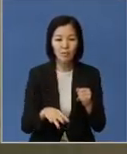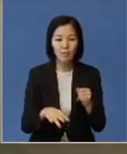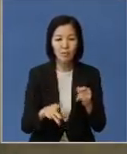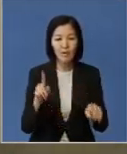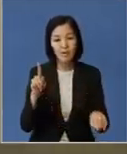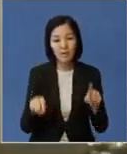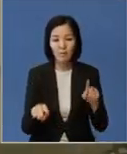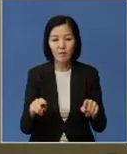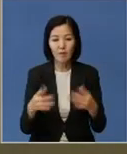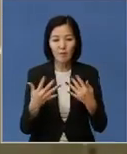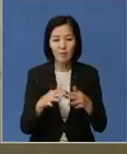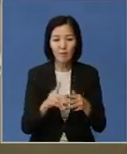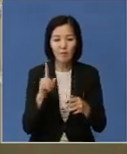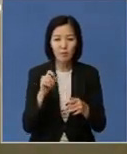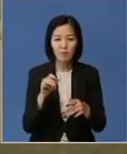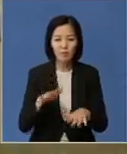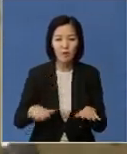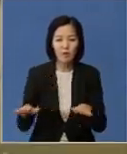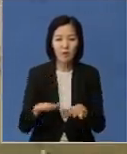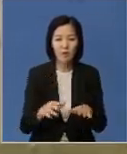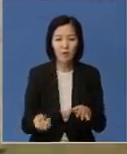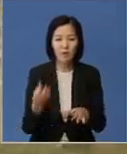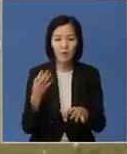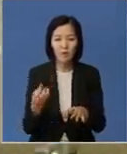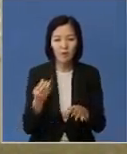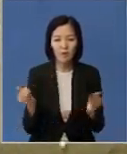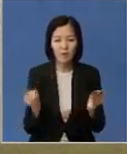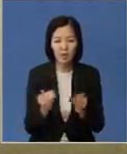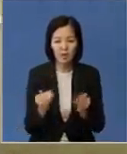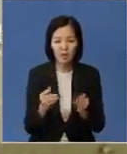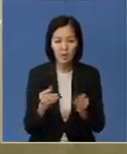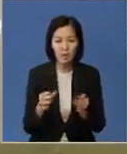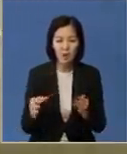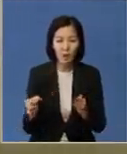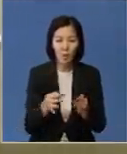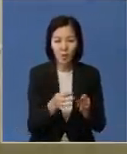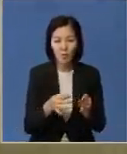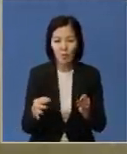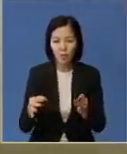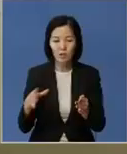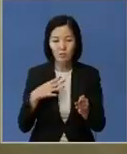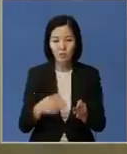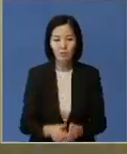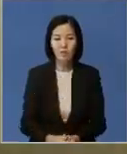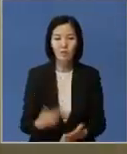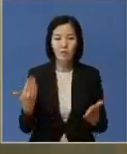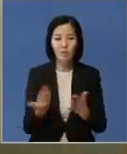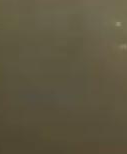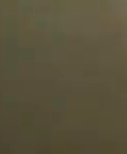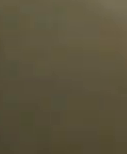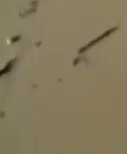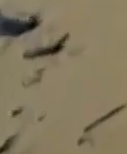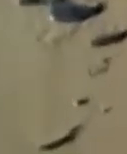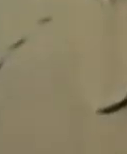кейбір елді мекендегі жүздеген жағажайда мұнайдан шағын көлшіктер пайда болған. Топтаманы ғаламтор ақпараттарынан дайындаған